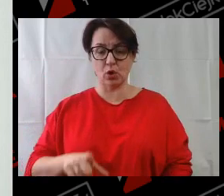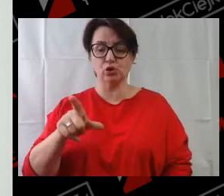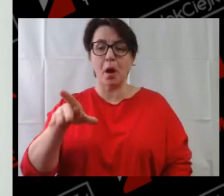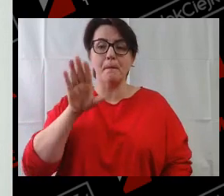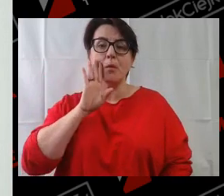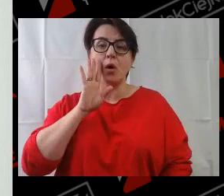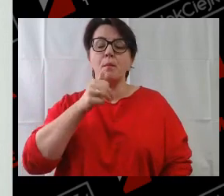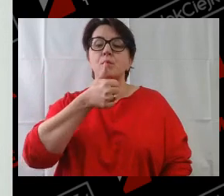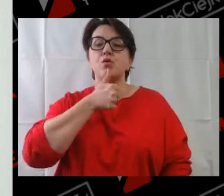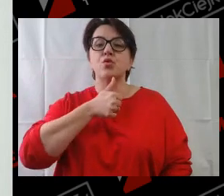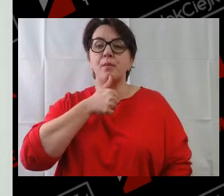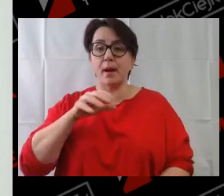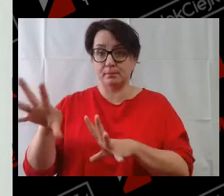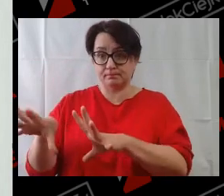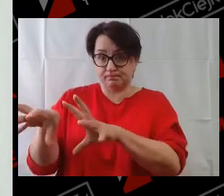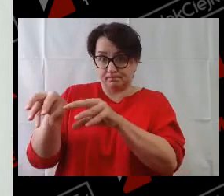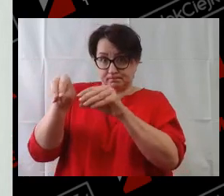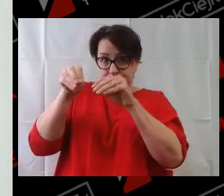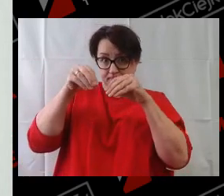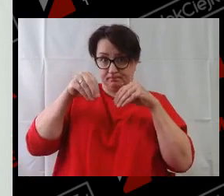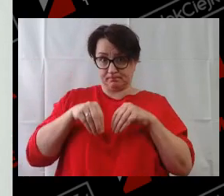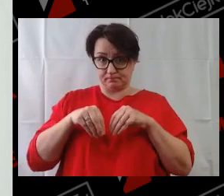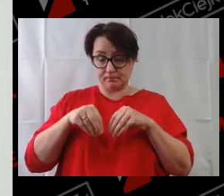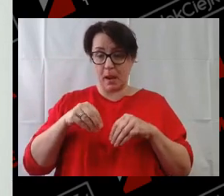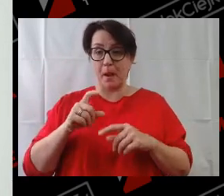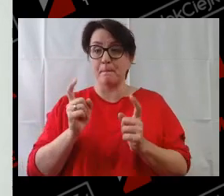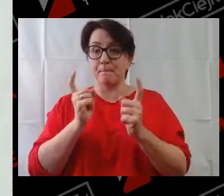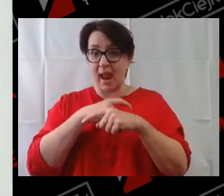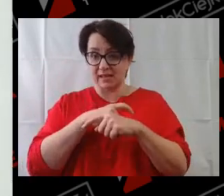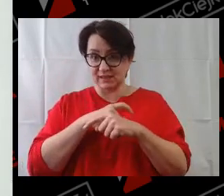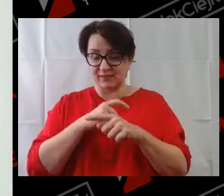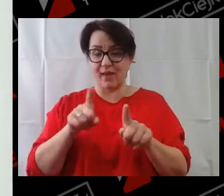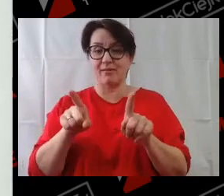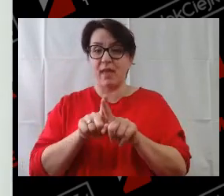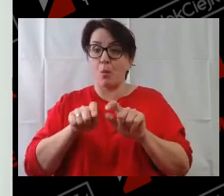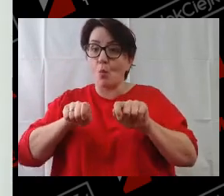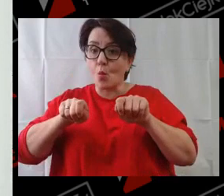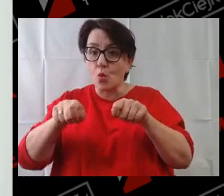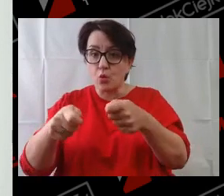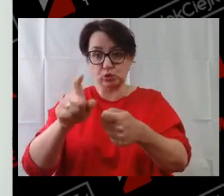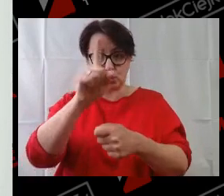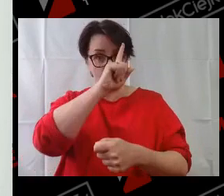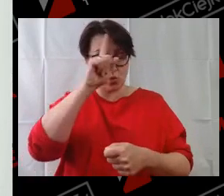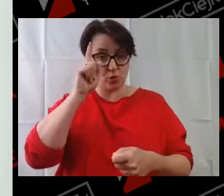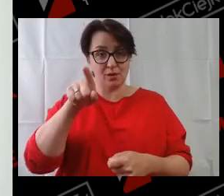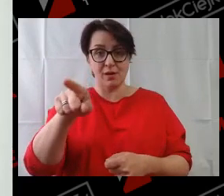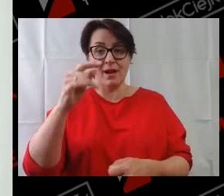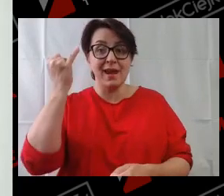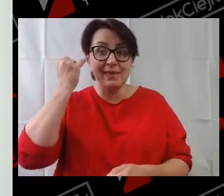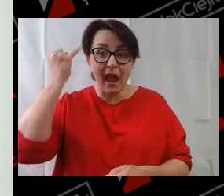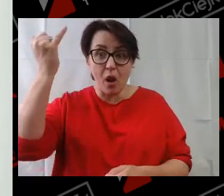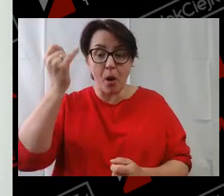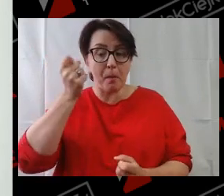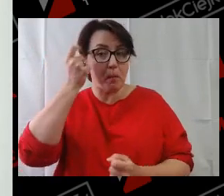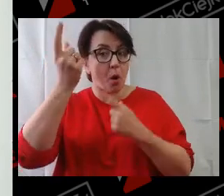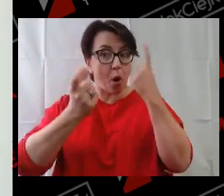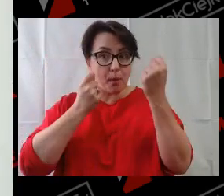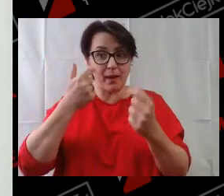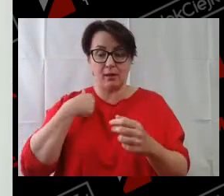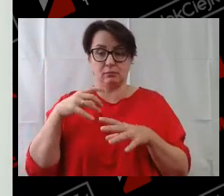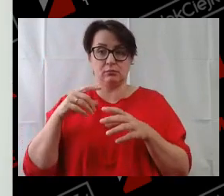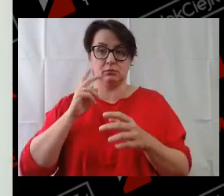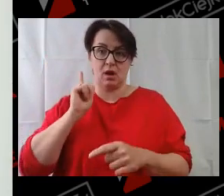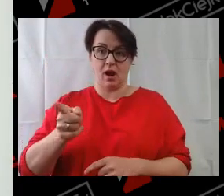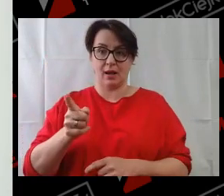państwa przymuszenia ludzi do zgodnie z ich ideologicznym i preferencjami przy